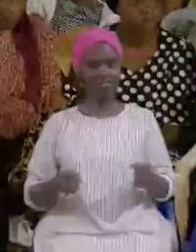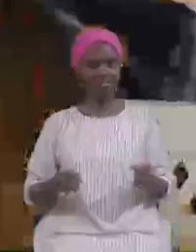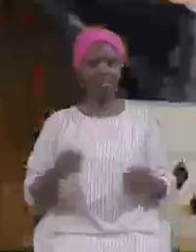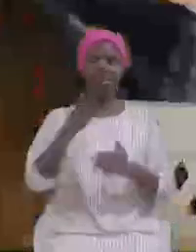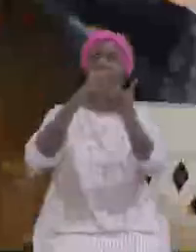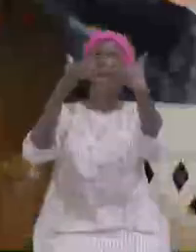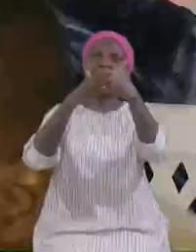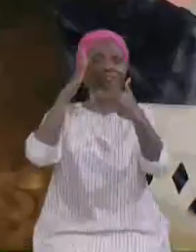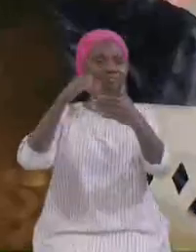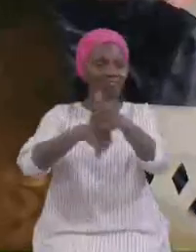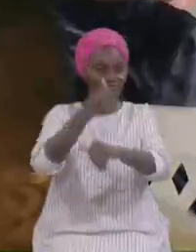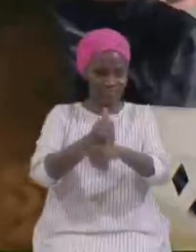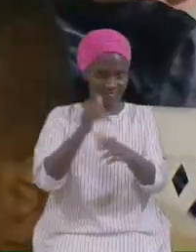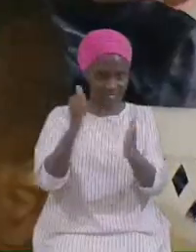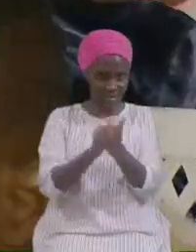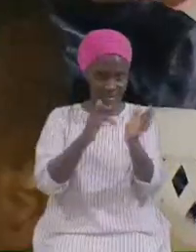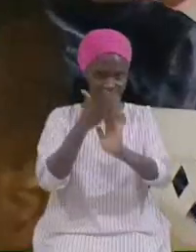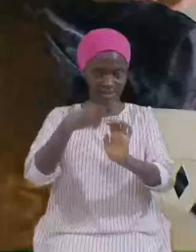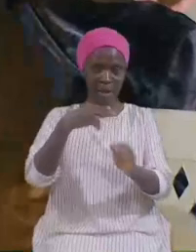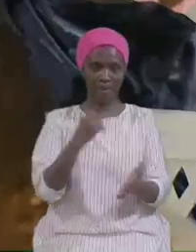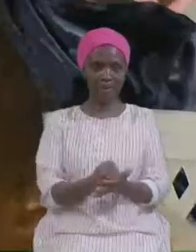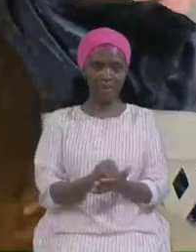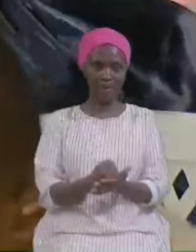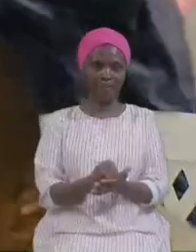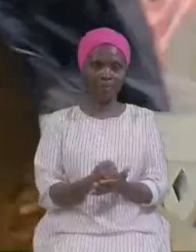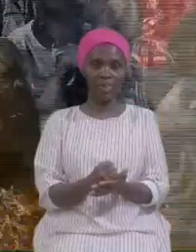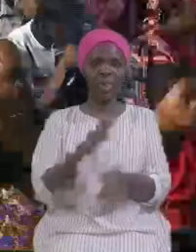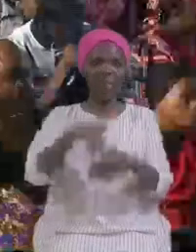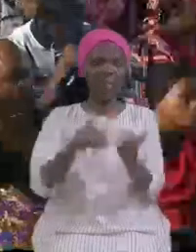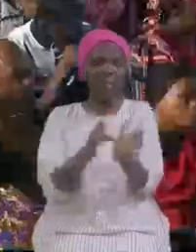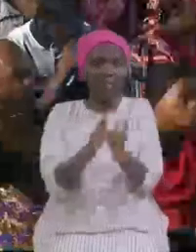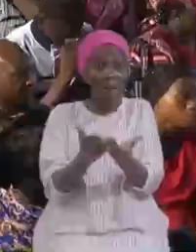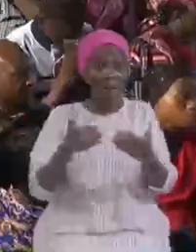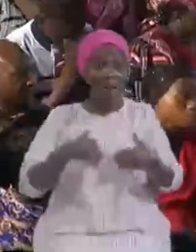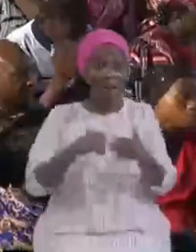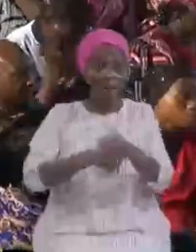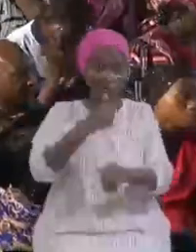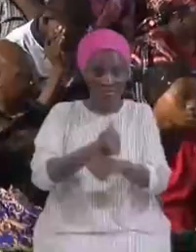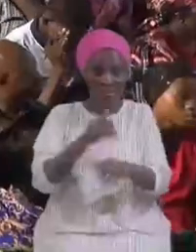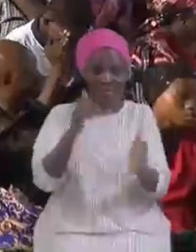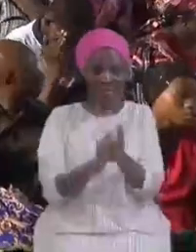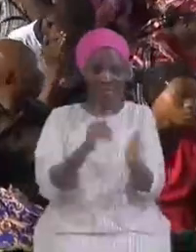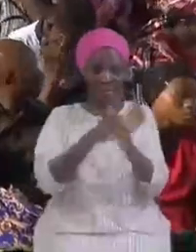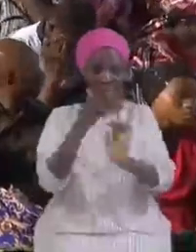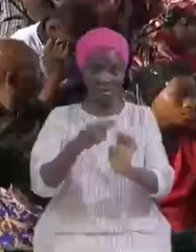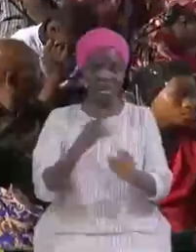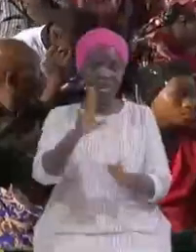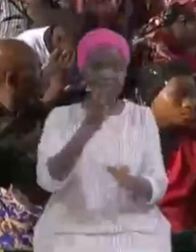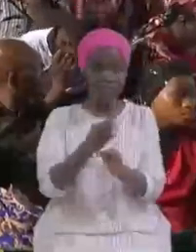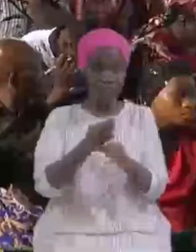Le ciel l'a confirmé. Toute la Bible l'a confirmé. Et ta foi